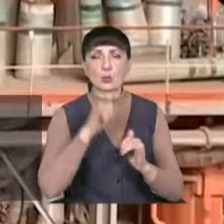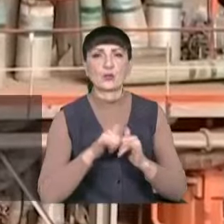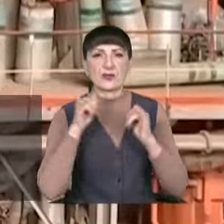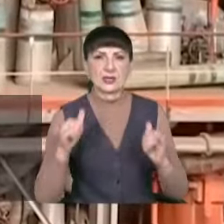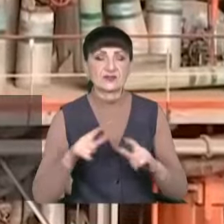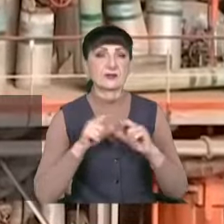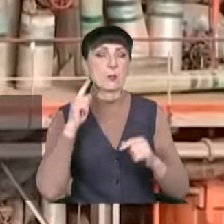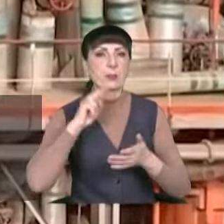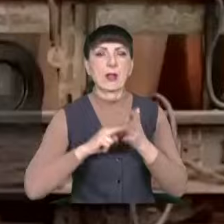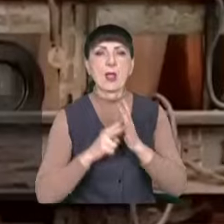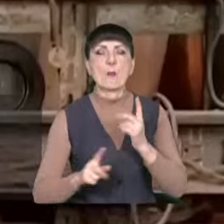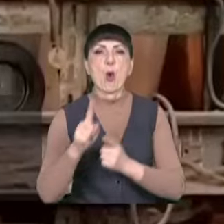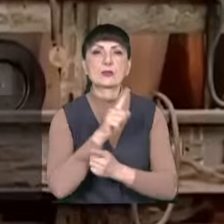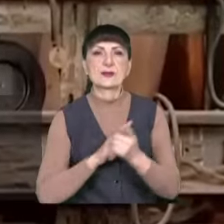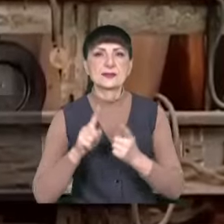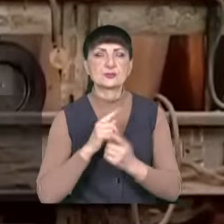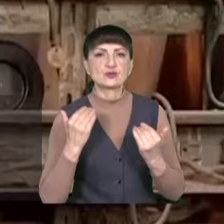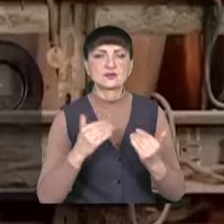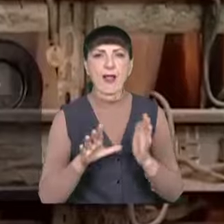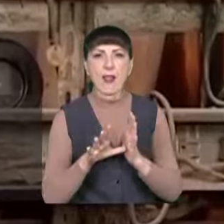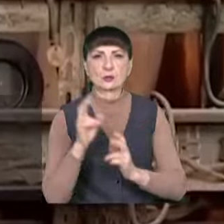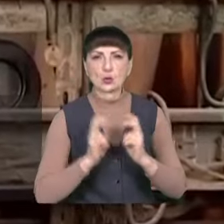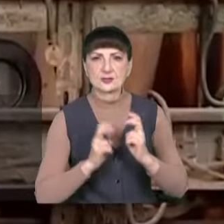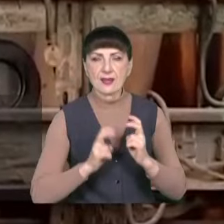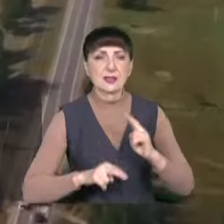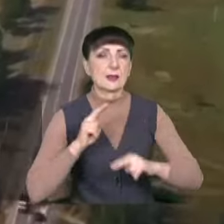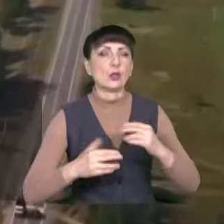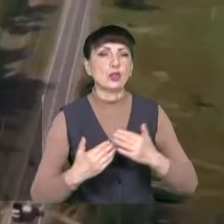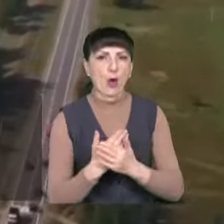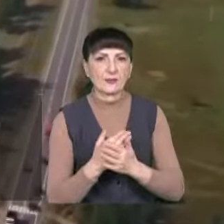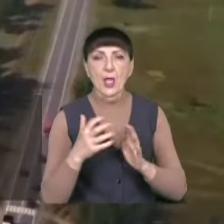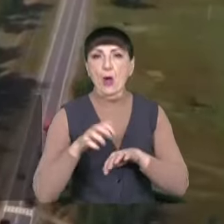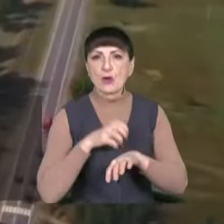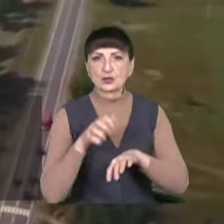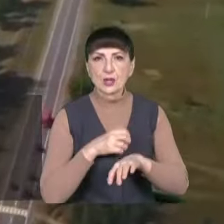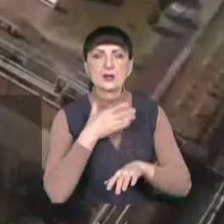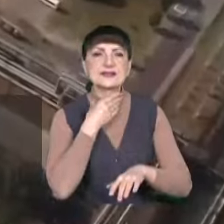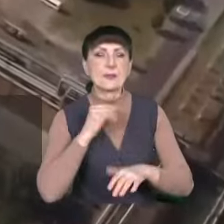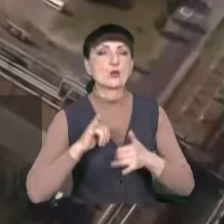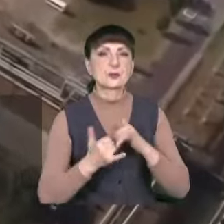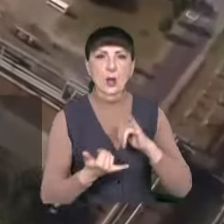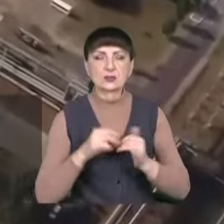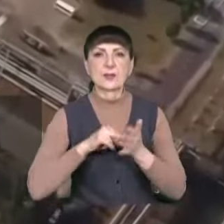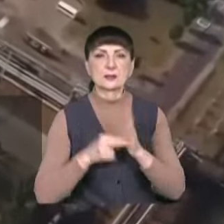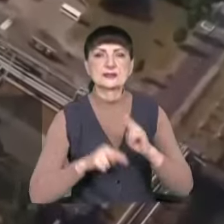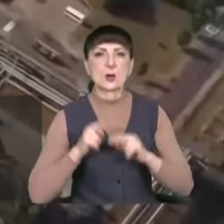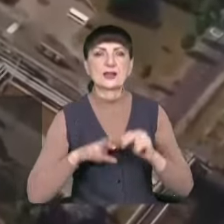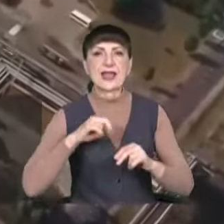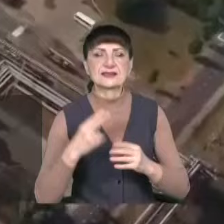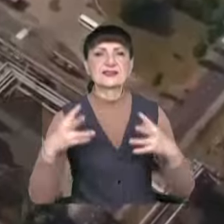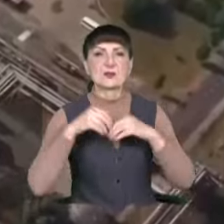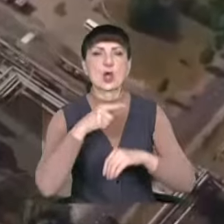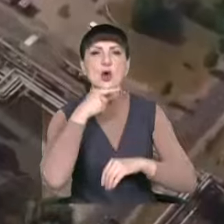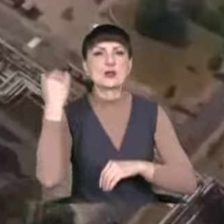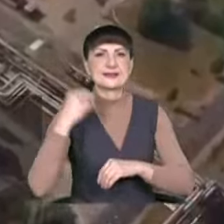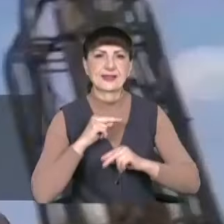ведомстве планируют модернизировать существующие электростанции и возвести новые объекты. В Кокшетау, Семее и Усть-Каменогорске намерены построить ТЭЦ совместно с